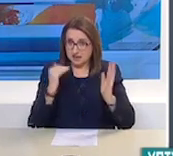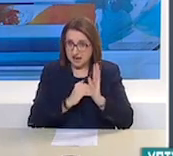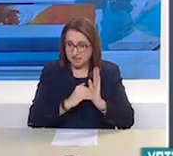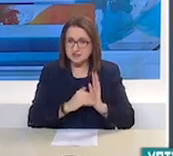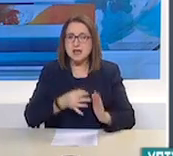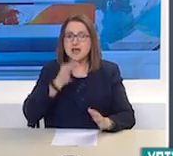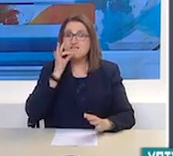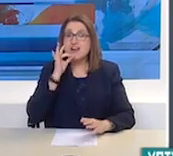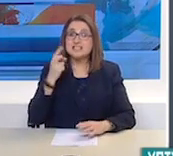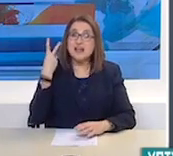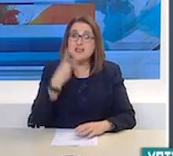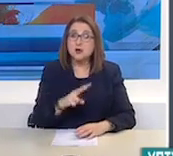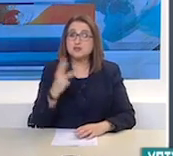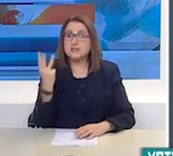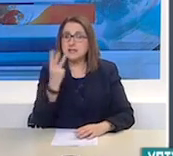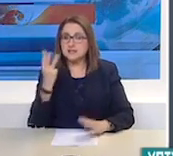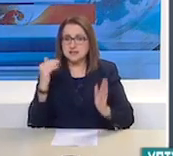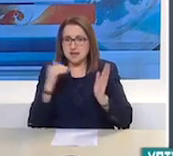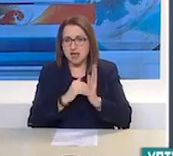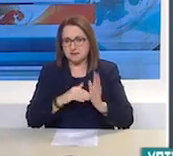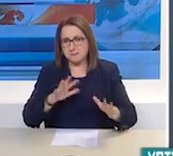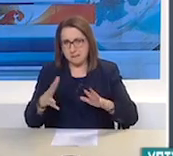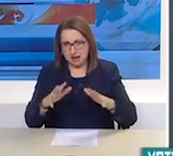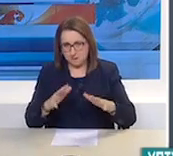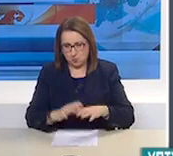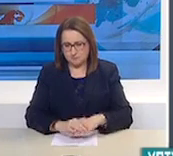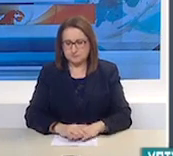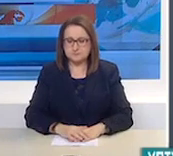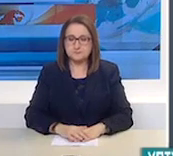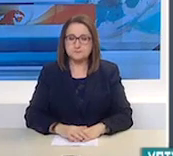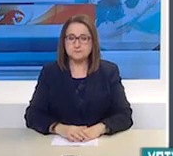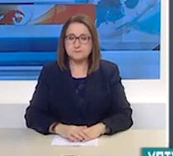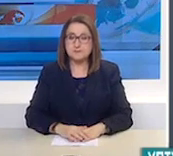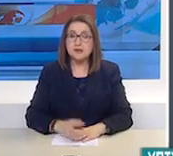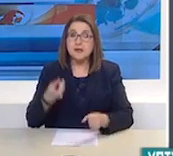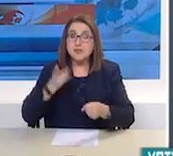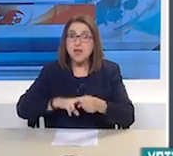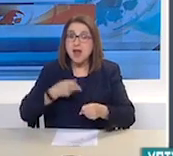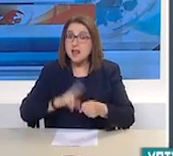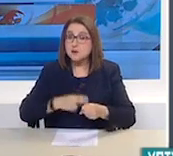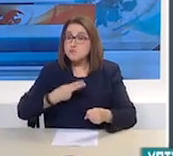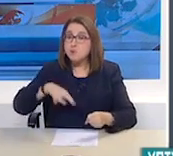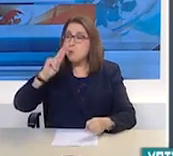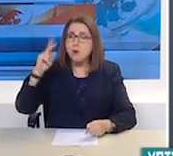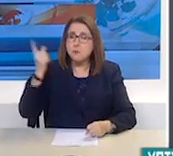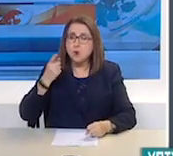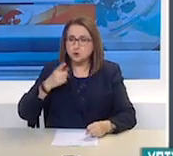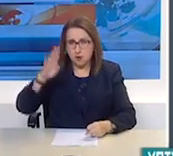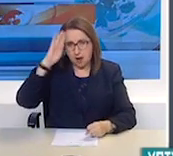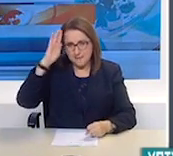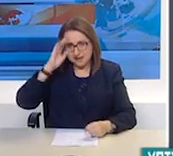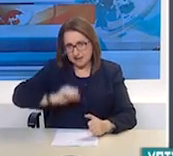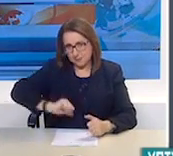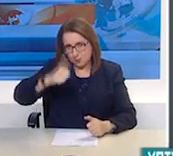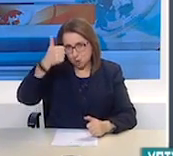Βραζιλία 233.000 περίπου. Οι χώρες με τους περισσότερους θανάτους είναι επίσης οι Ηνωμένες